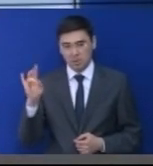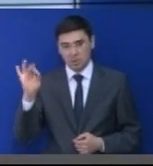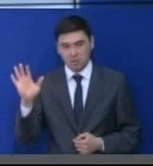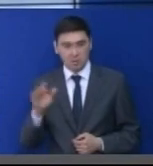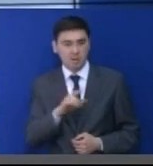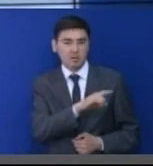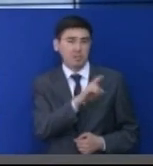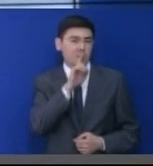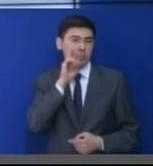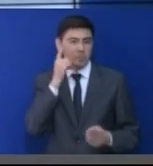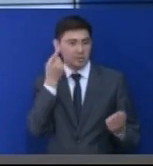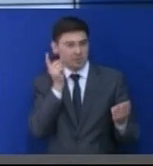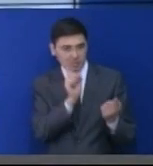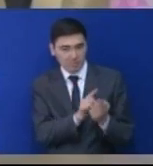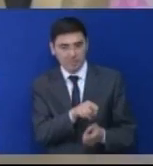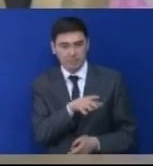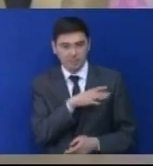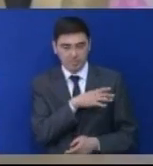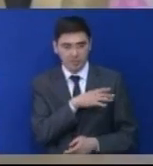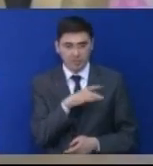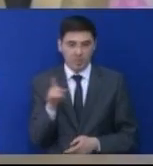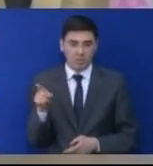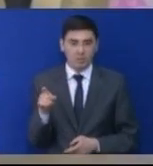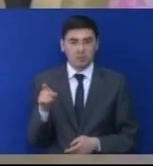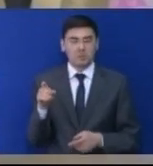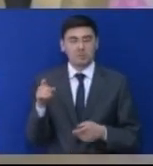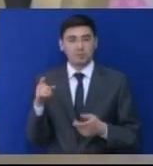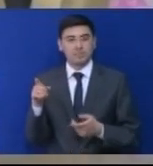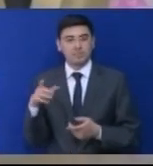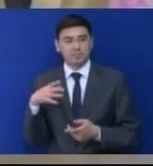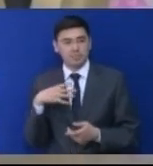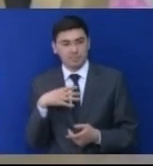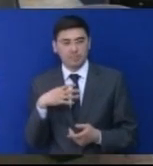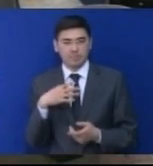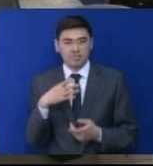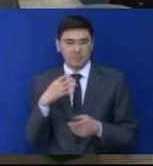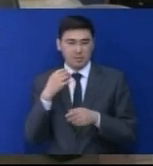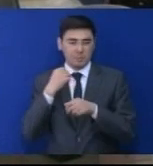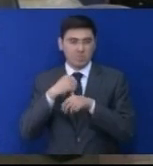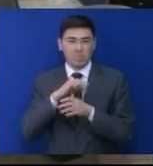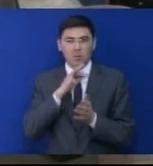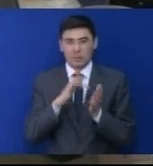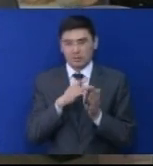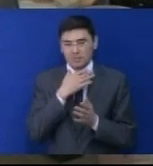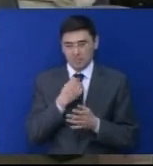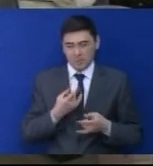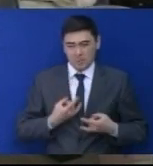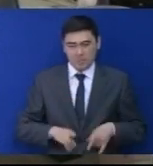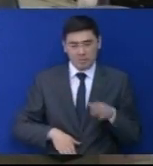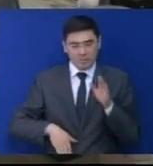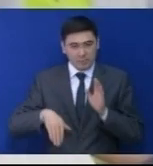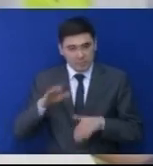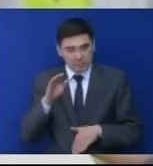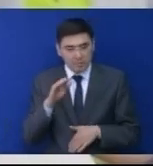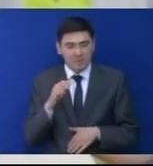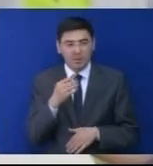кездесті. Болашақ бағдарламасының түлегі Қазақстанның 100 жаңа есімі ұлттық жобасының жеңімпазы семейде туып өскен. Қаламыздағы